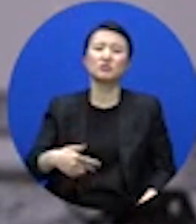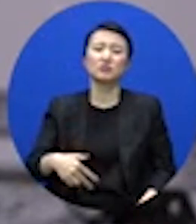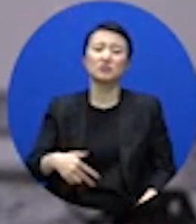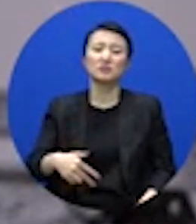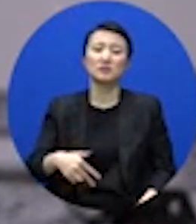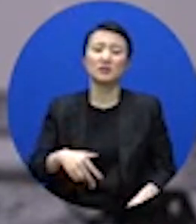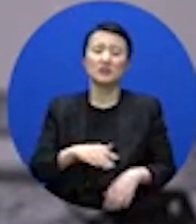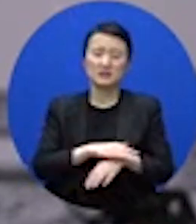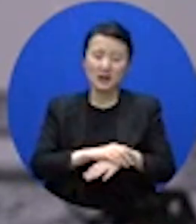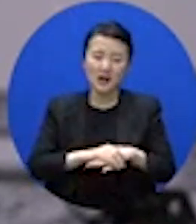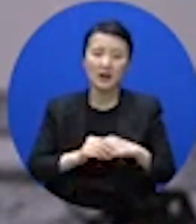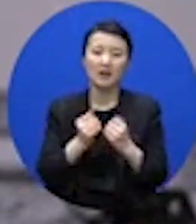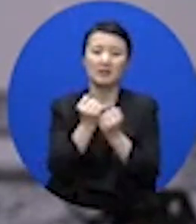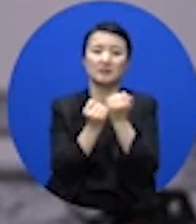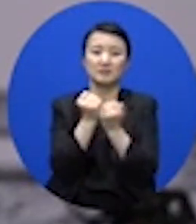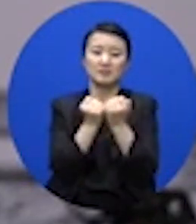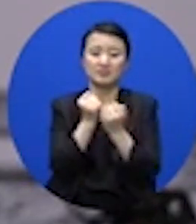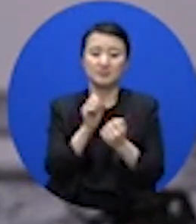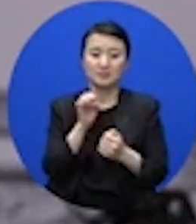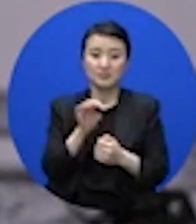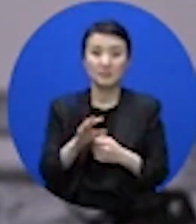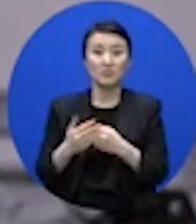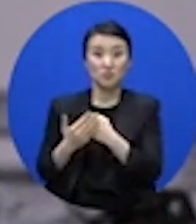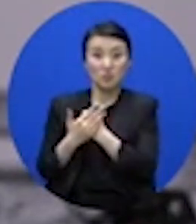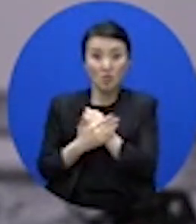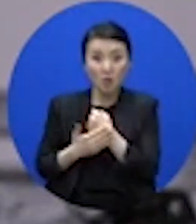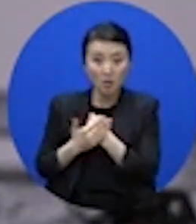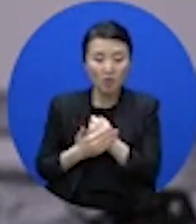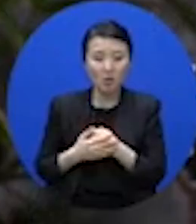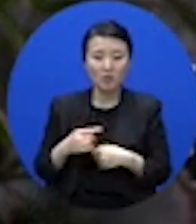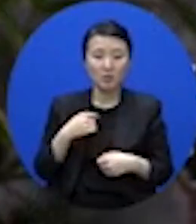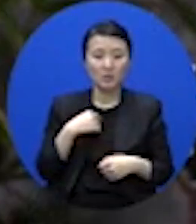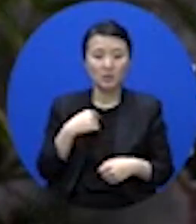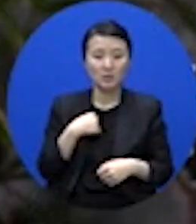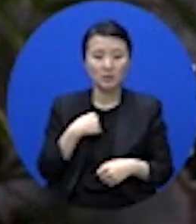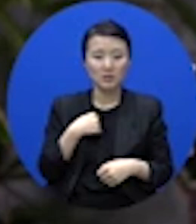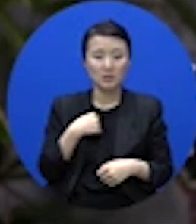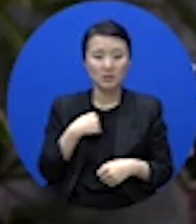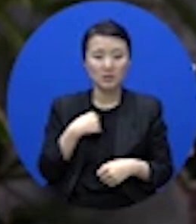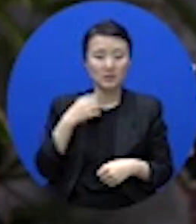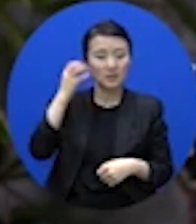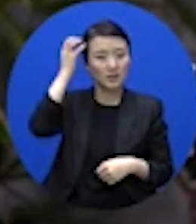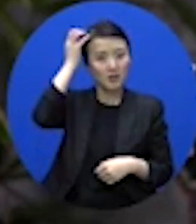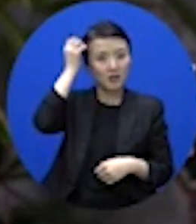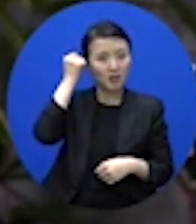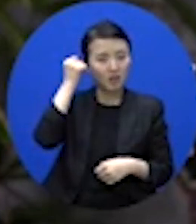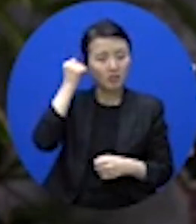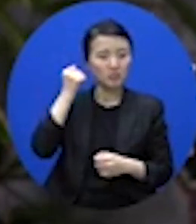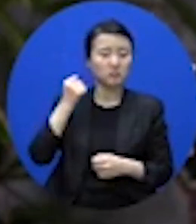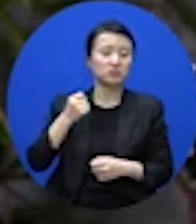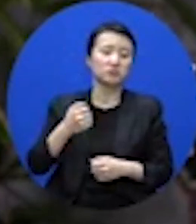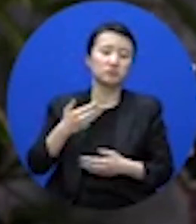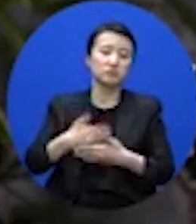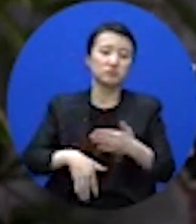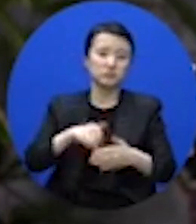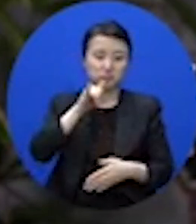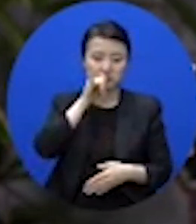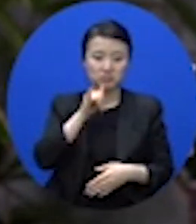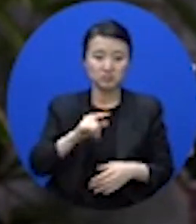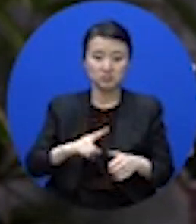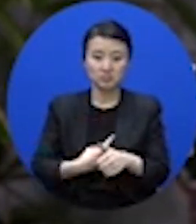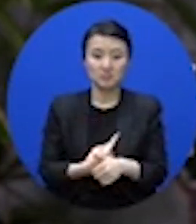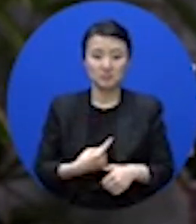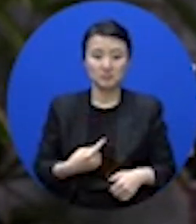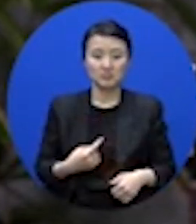기억이요 아직도 지금 이 성인이 된 나에게 문득 떠올라요. 그래서 제가 학교에서